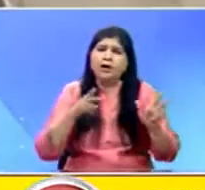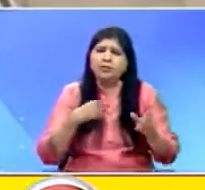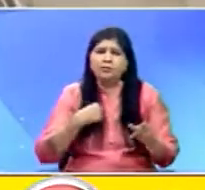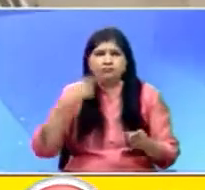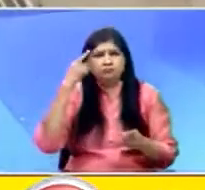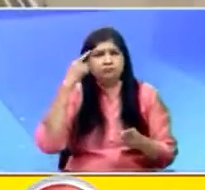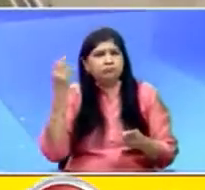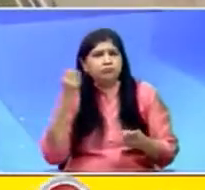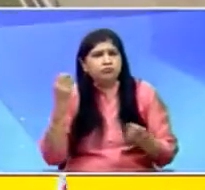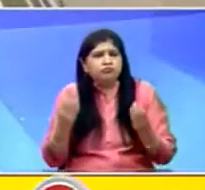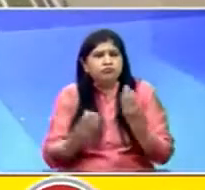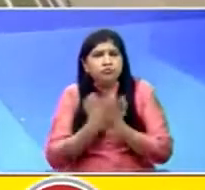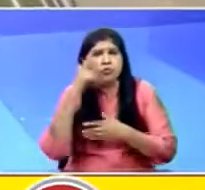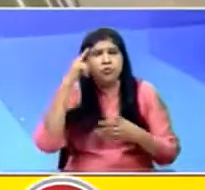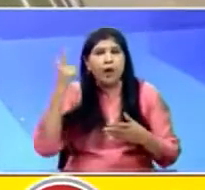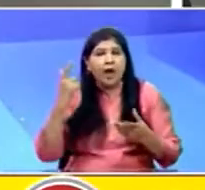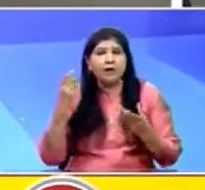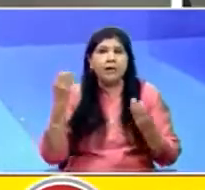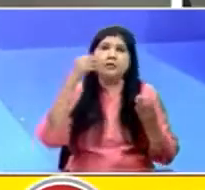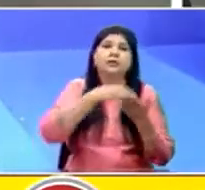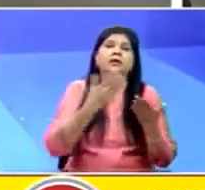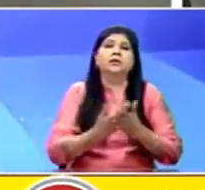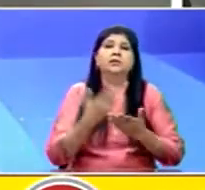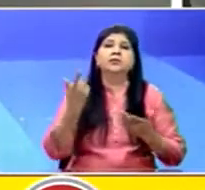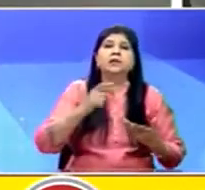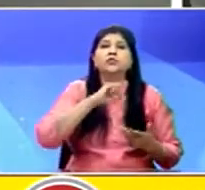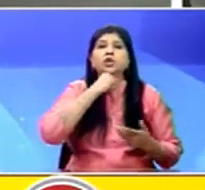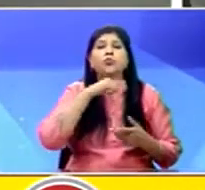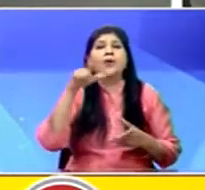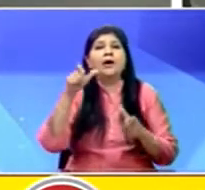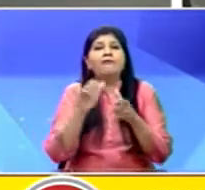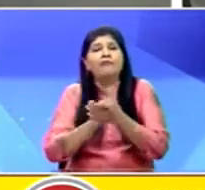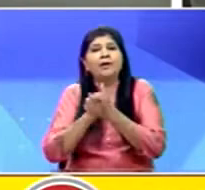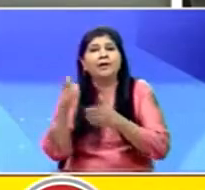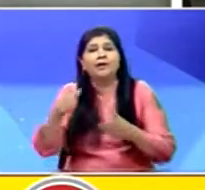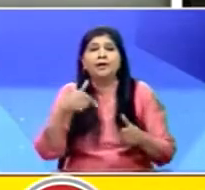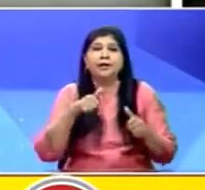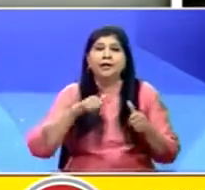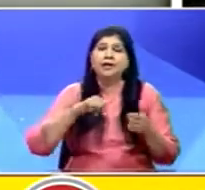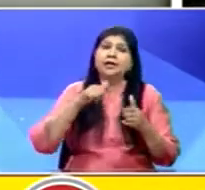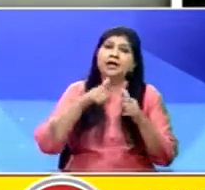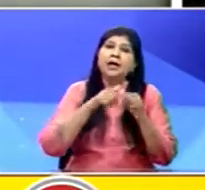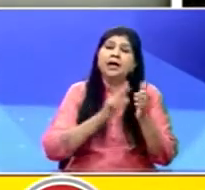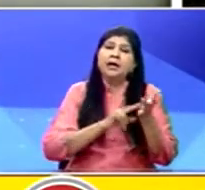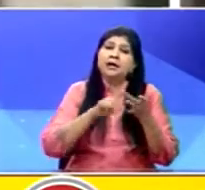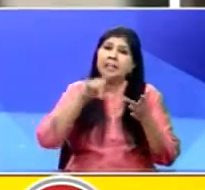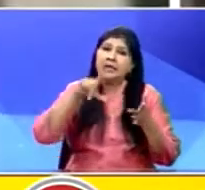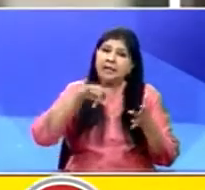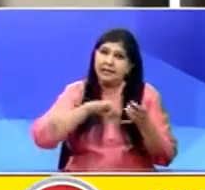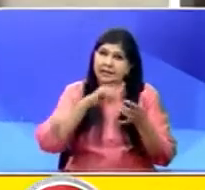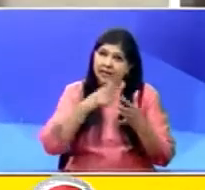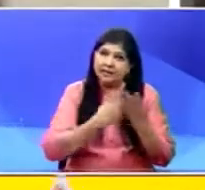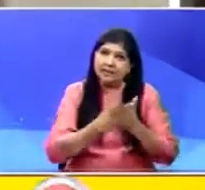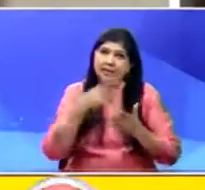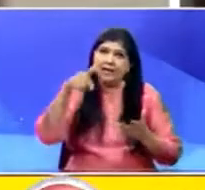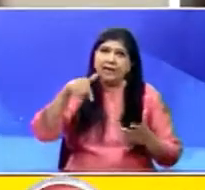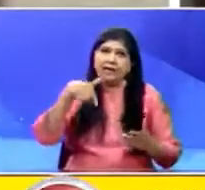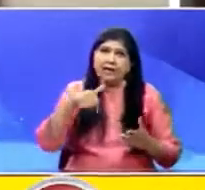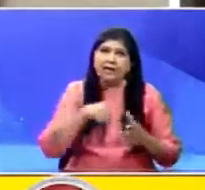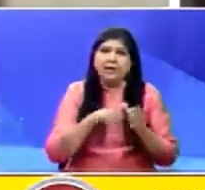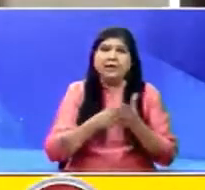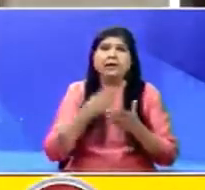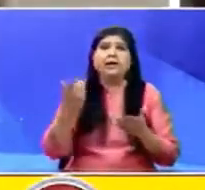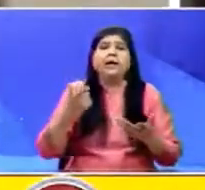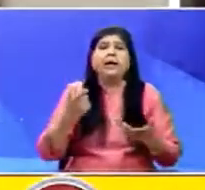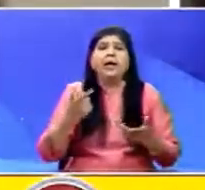इनोवेटिव आइडियाज भी निकाले, जैसे युवा साथी कृष्णिल अनिल जी ने। अनिल जी